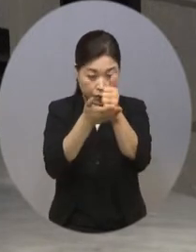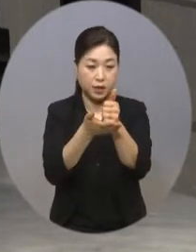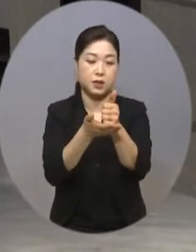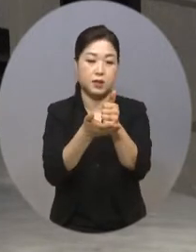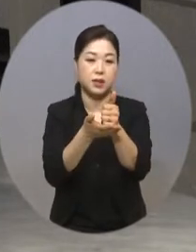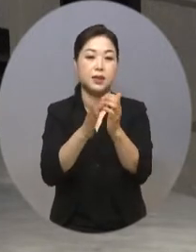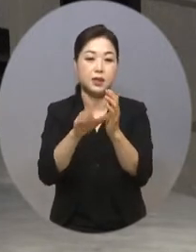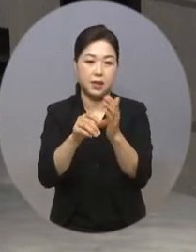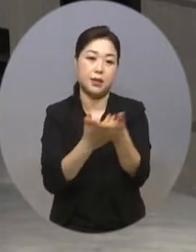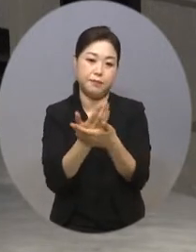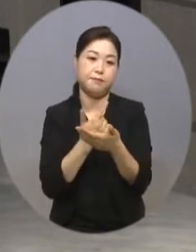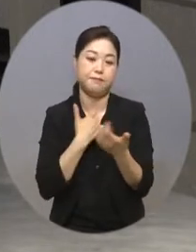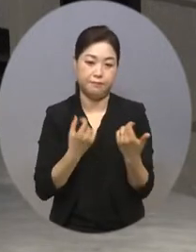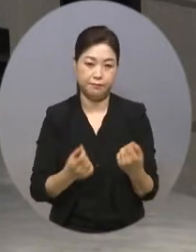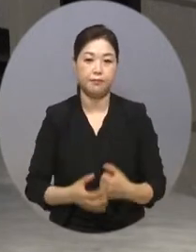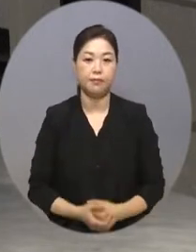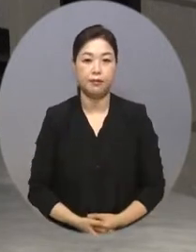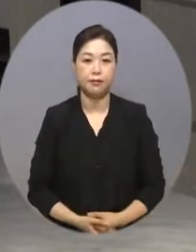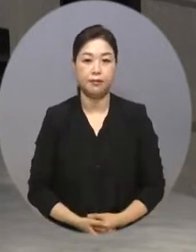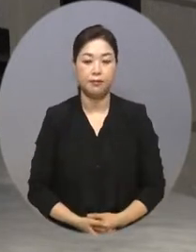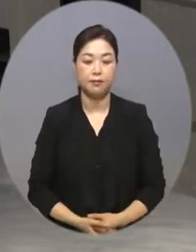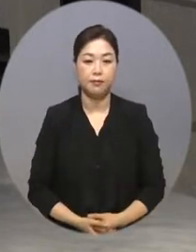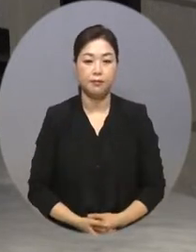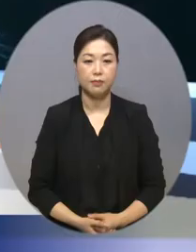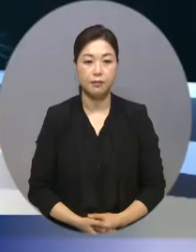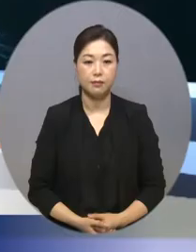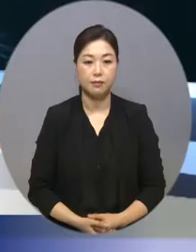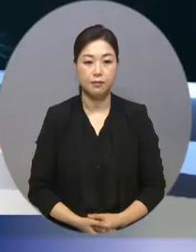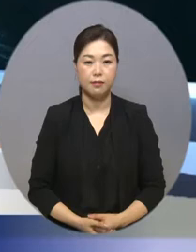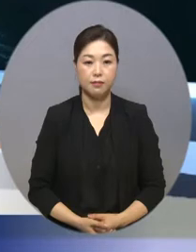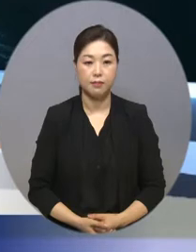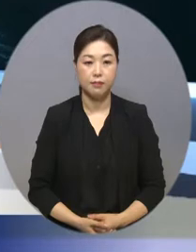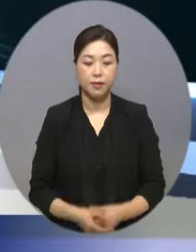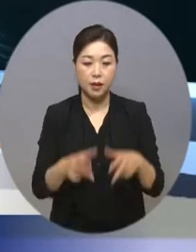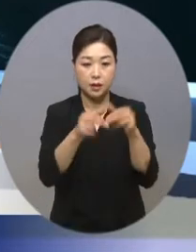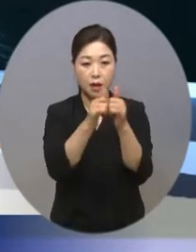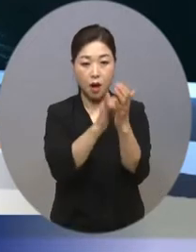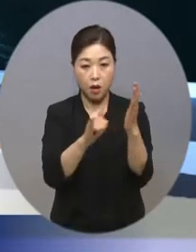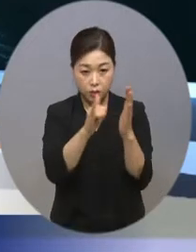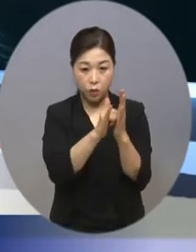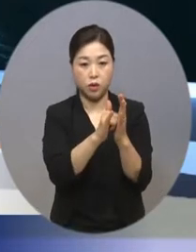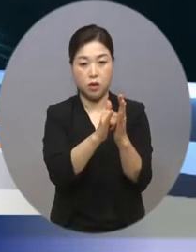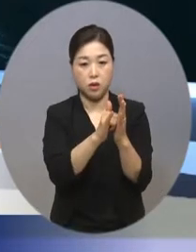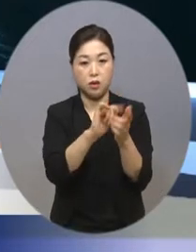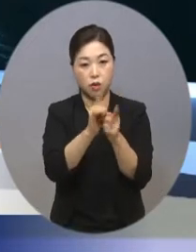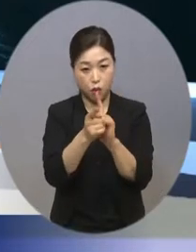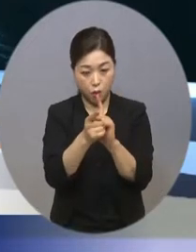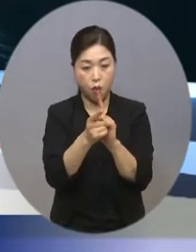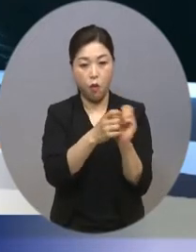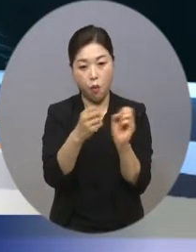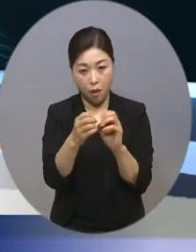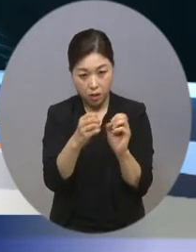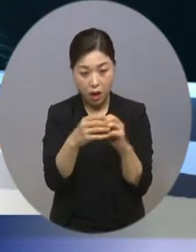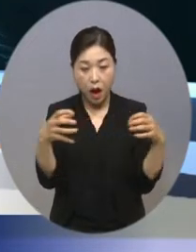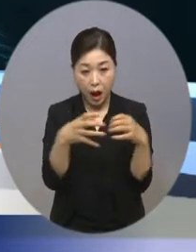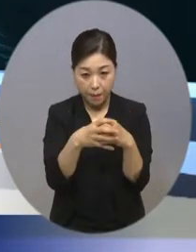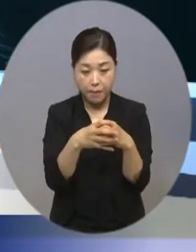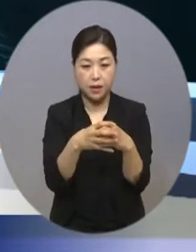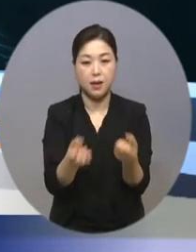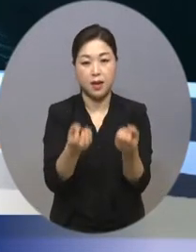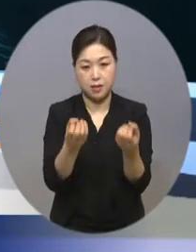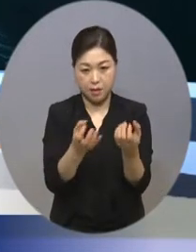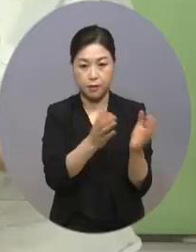시간이었습니다. 복지TV 경기방송 정선입니다. 장애인 가족이 함께 소통하며 하나 되는 자리가